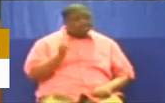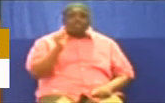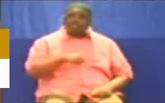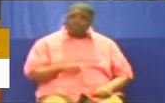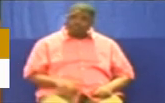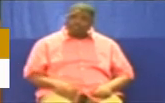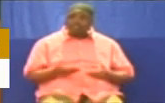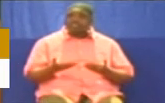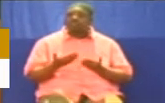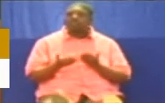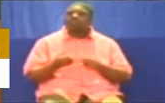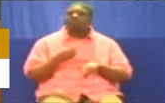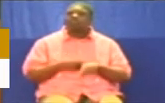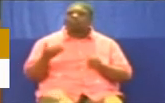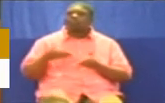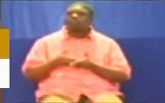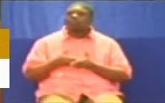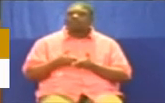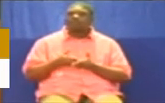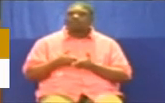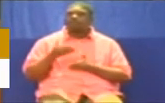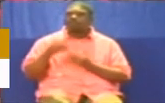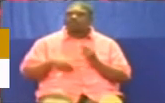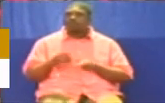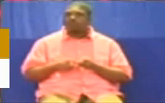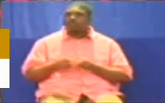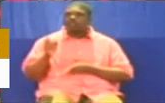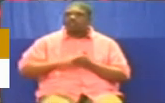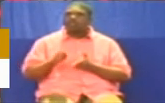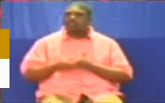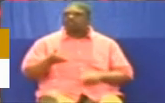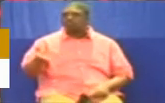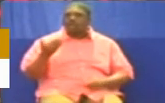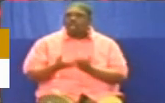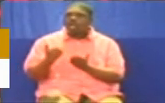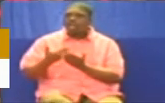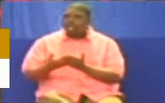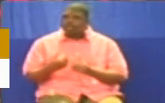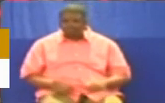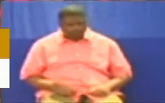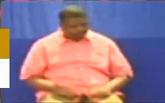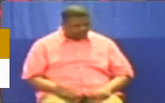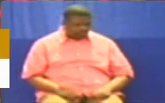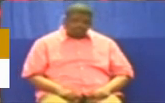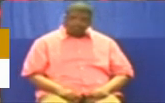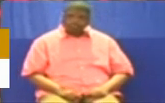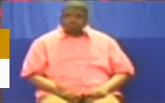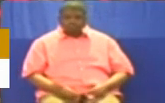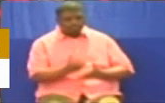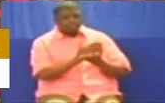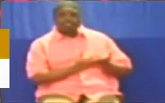Sasa kwa sababu ya muda tumefika wakati wa giletini, mheshimiwa bunge. Katibu tuendelee sasa haraka haraka. Mheshimiwa mwenyekiti,